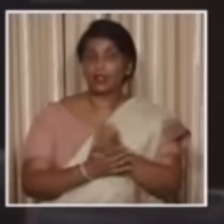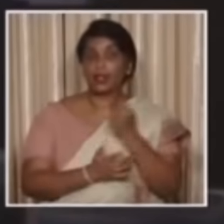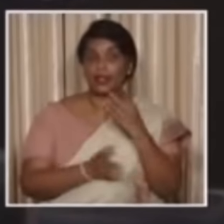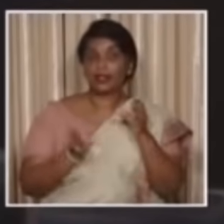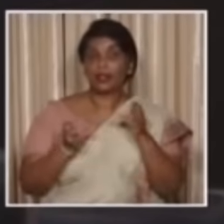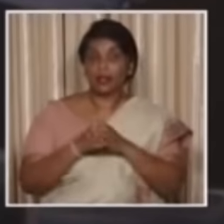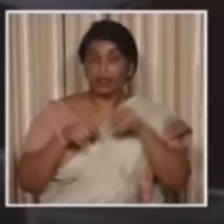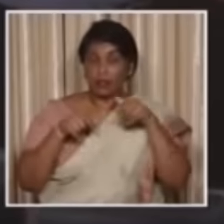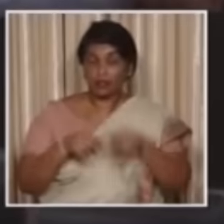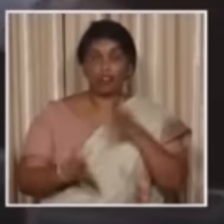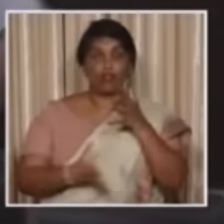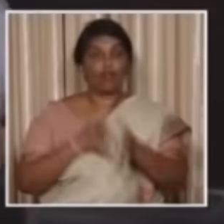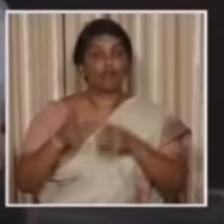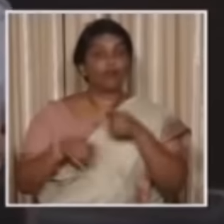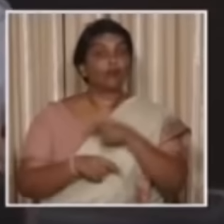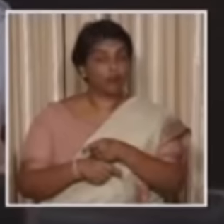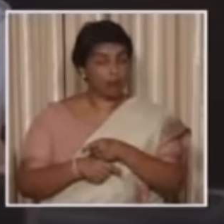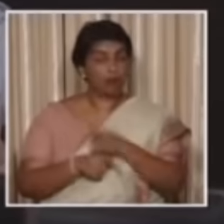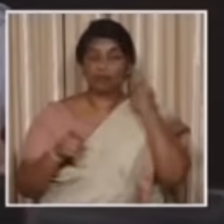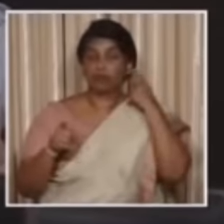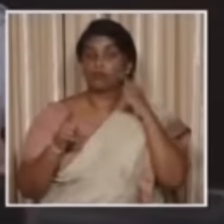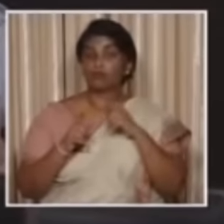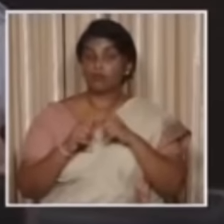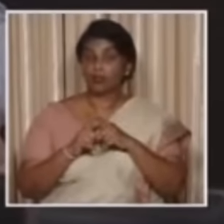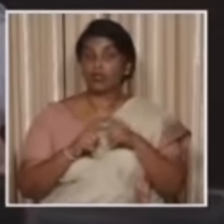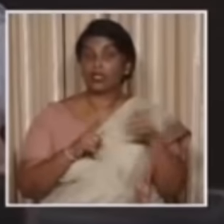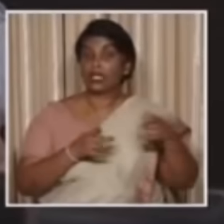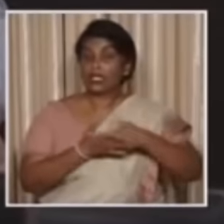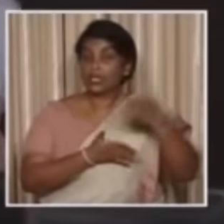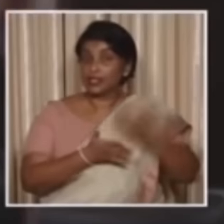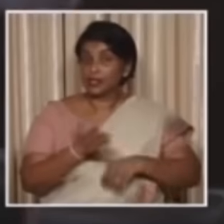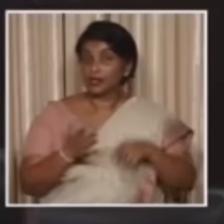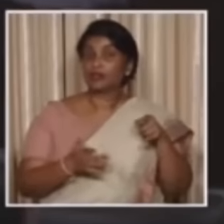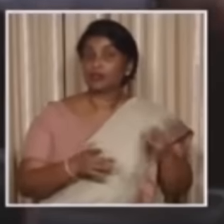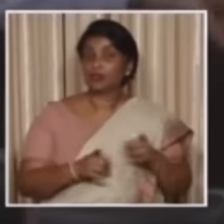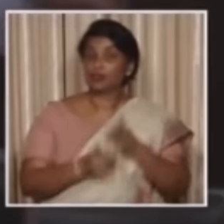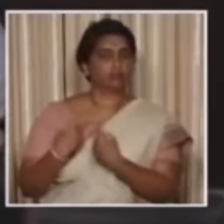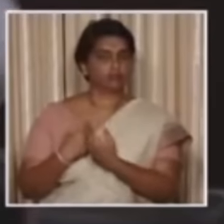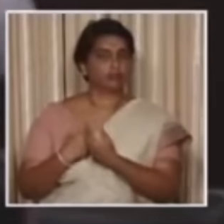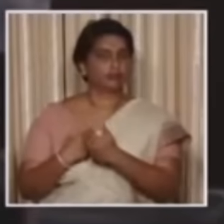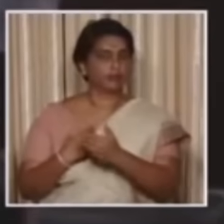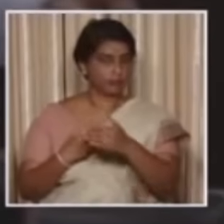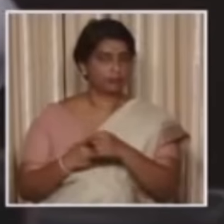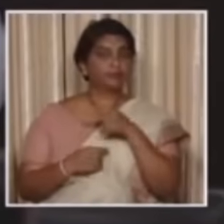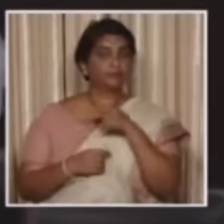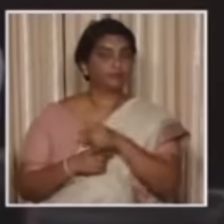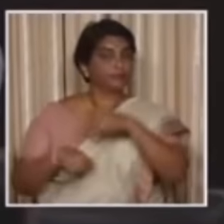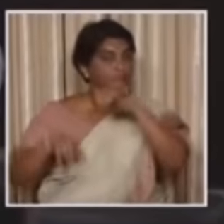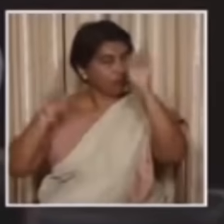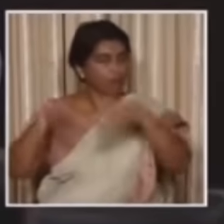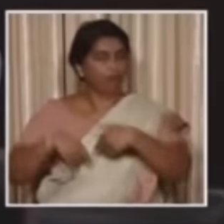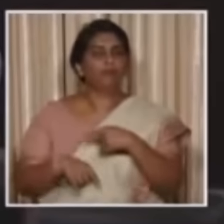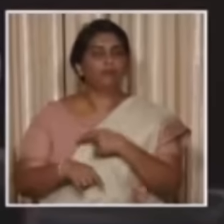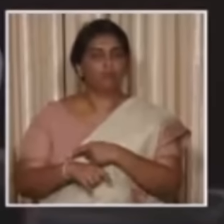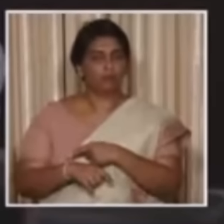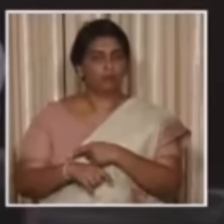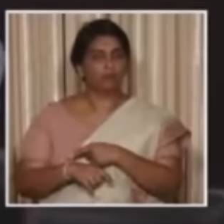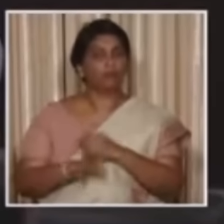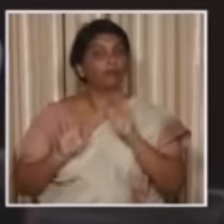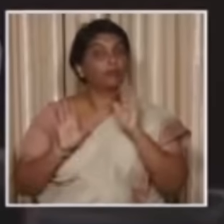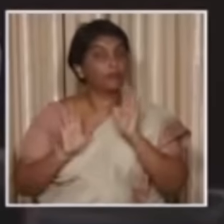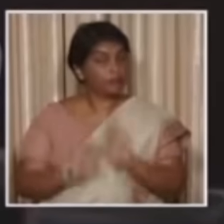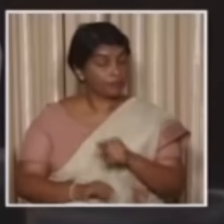මේ වෙනකොට පාපන්දුවේ ඒ කුසලා සරෝජනී වාර්තාවට අනුව විමර්ශන යනවා එයා ගෙන්නනවා